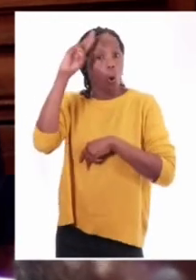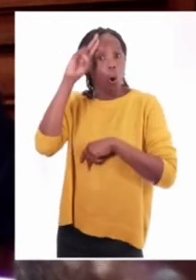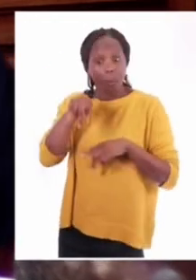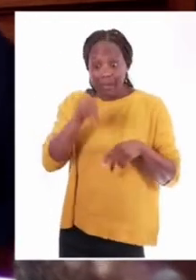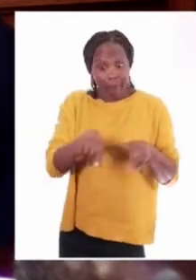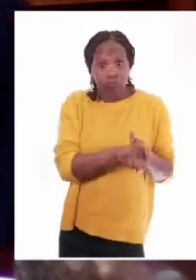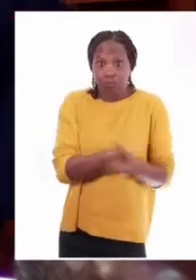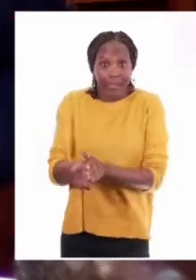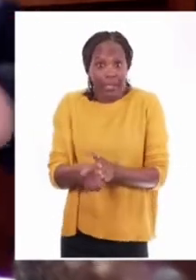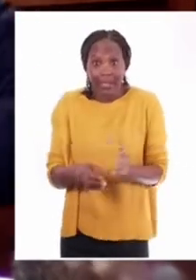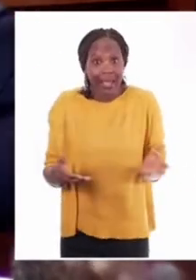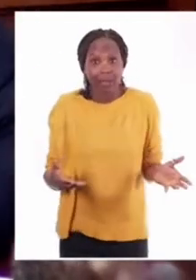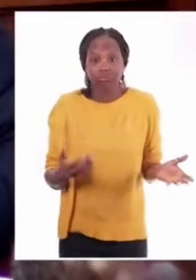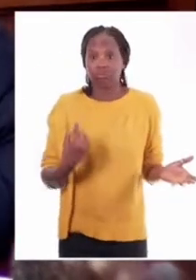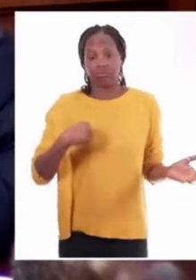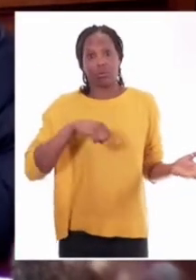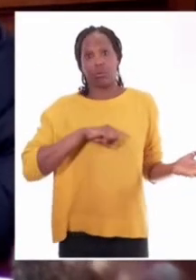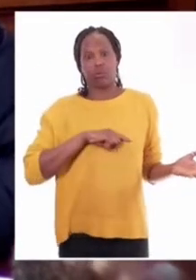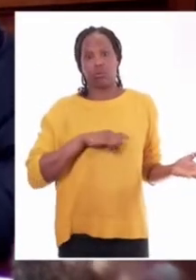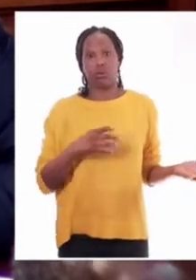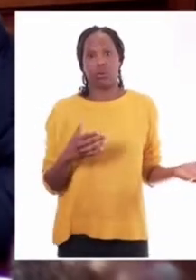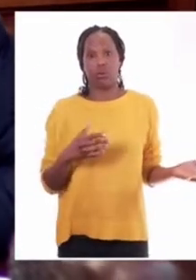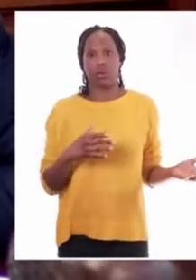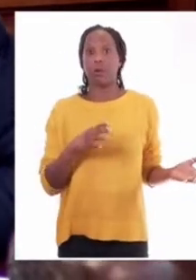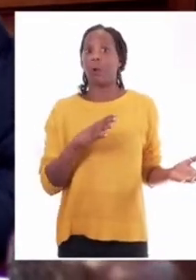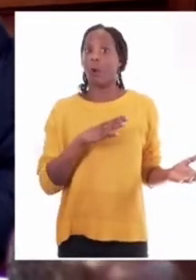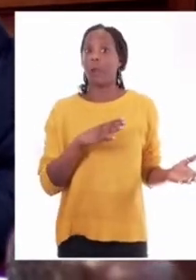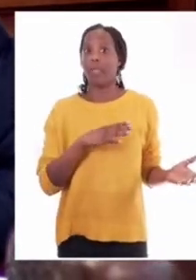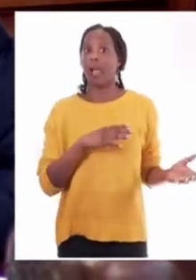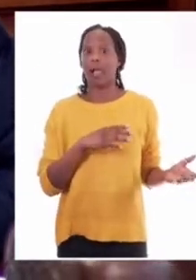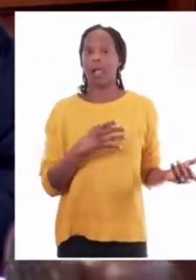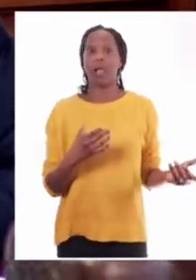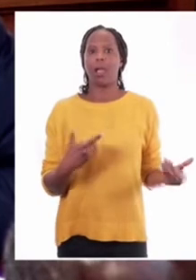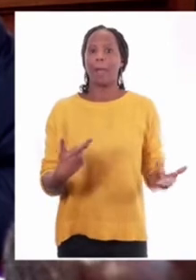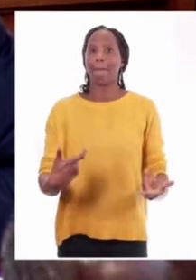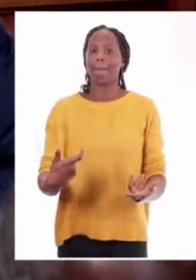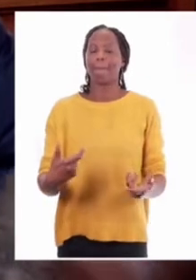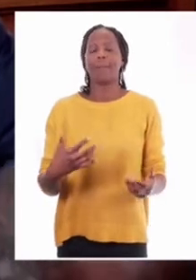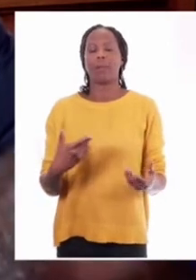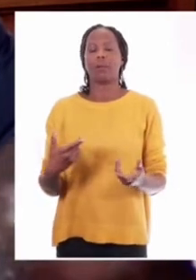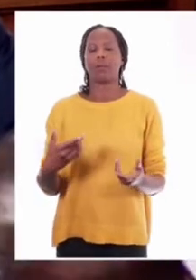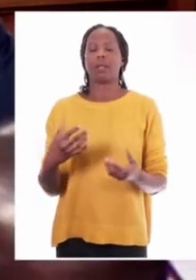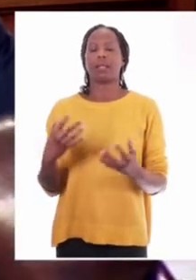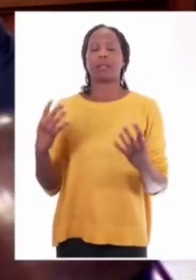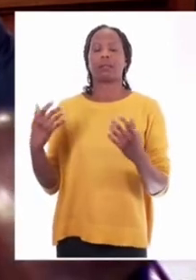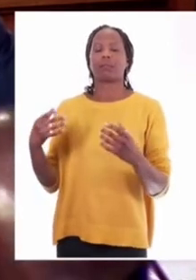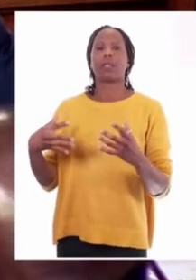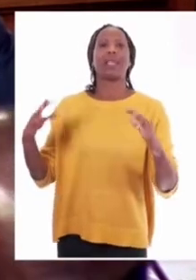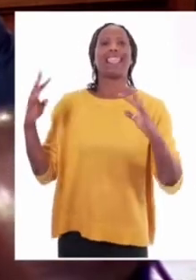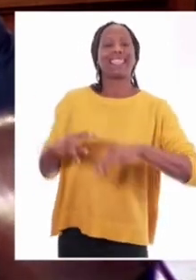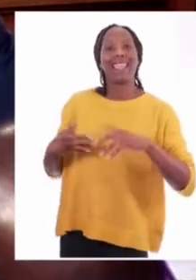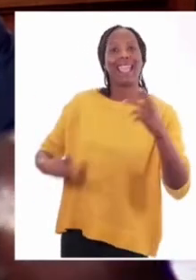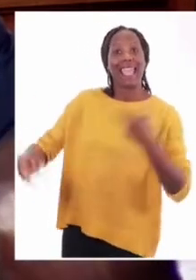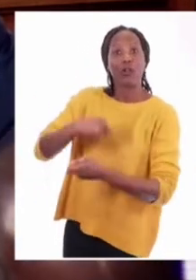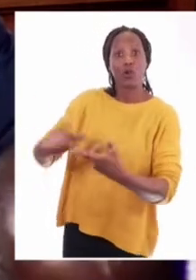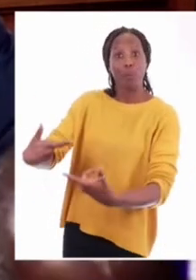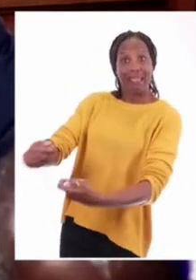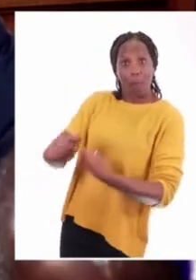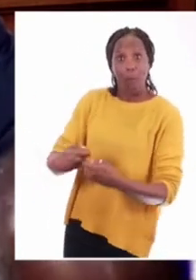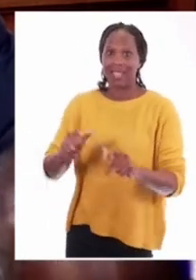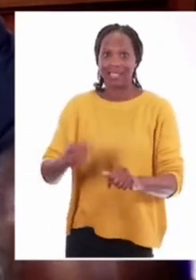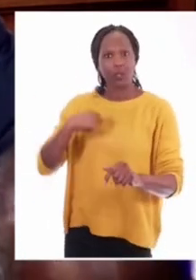répondre à ces menaces de guerre économique et nous devons effectivement